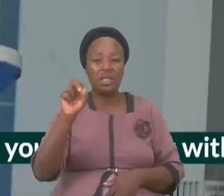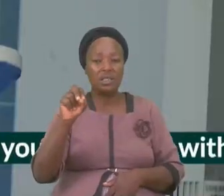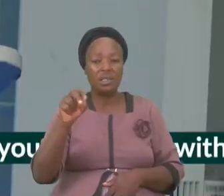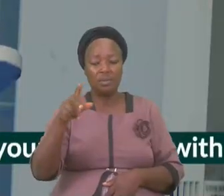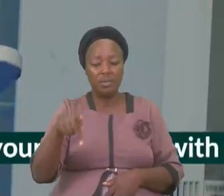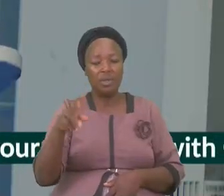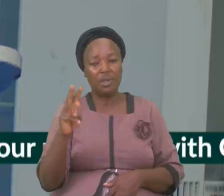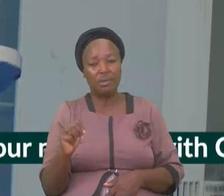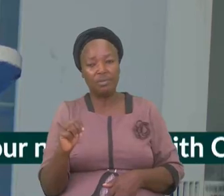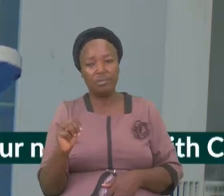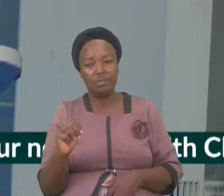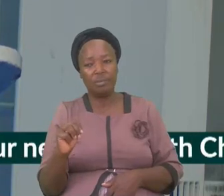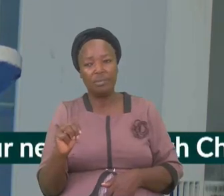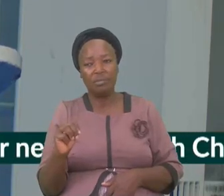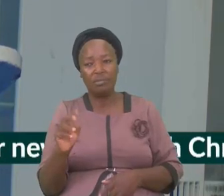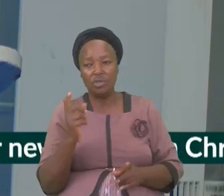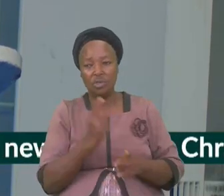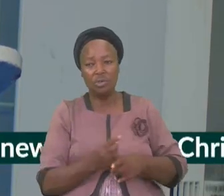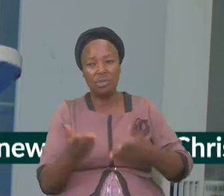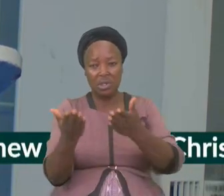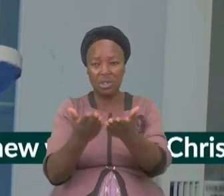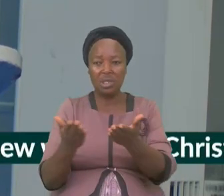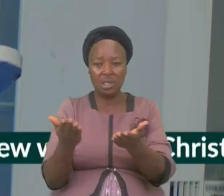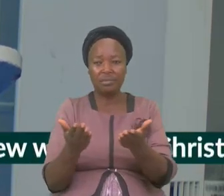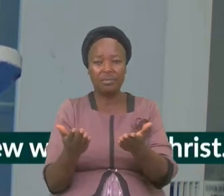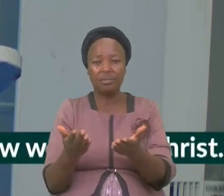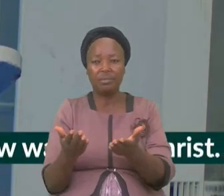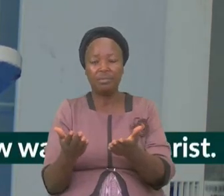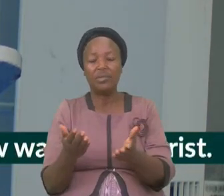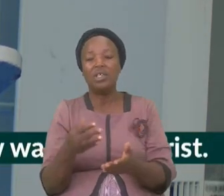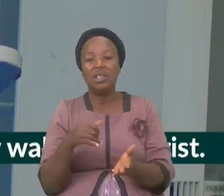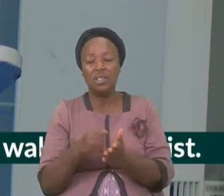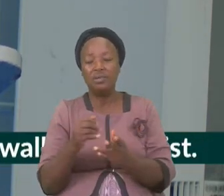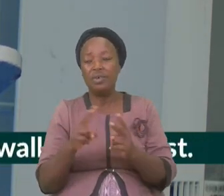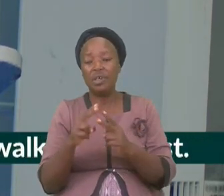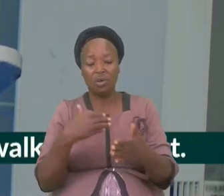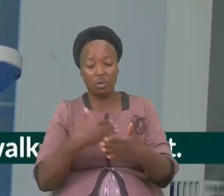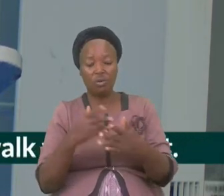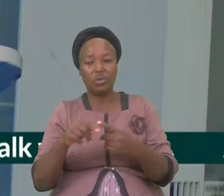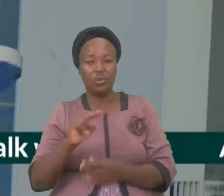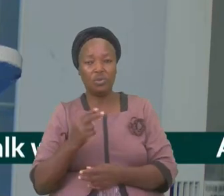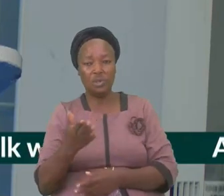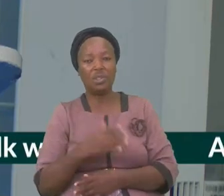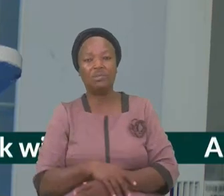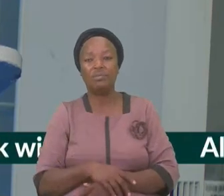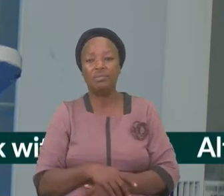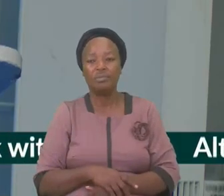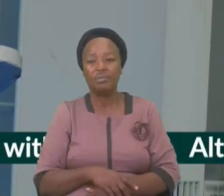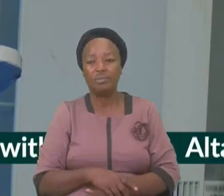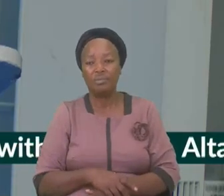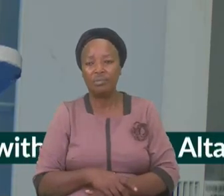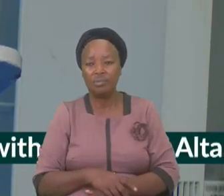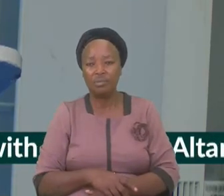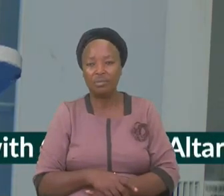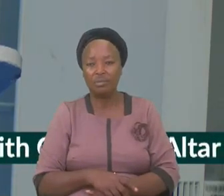est organisée pour vous, spécialement pour vous, qui donnez votre vie au Seigneur à part de ce soir.